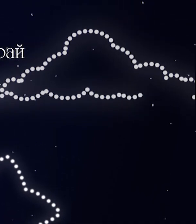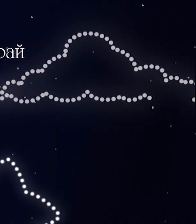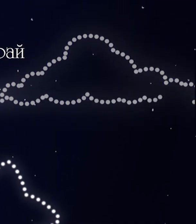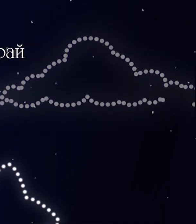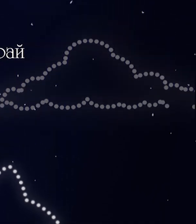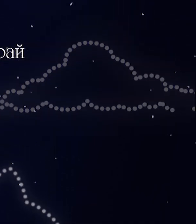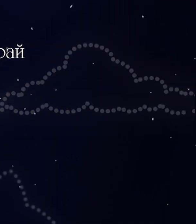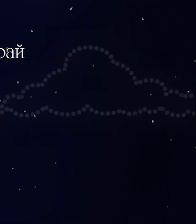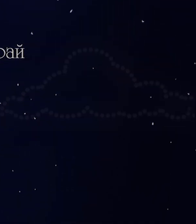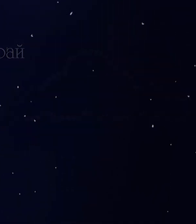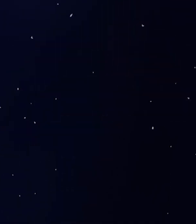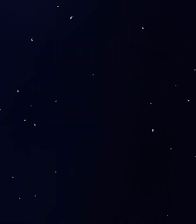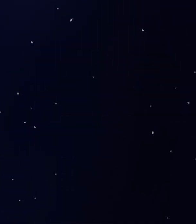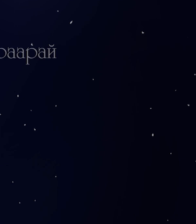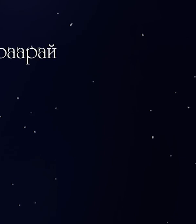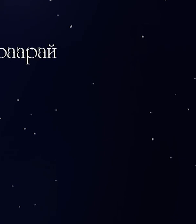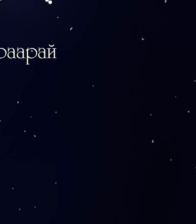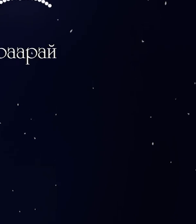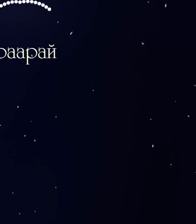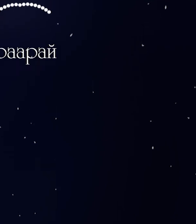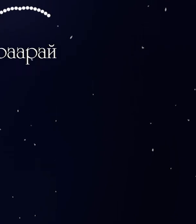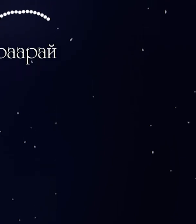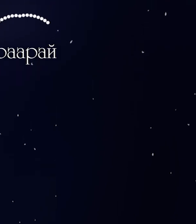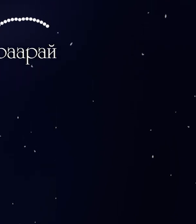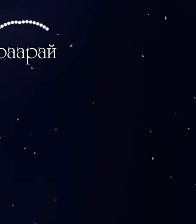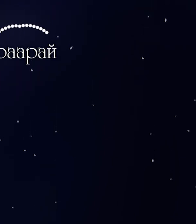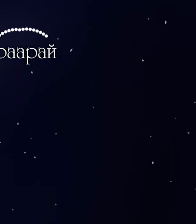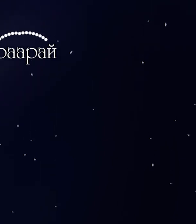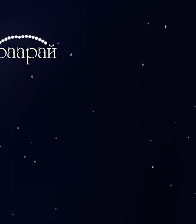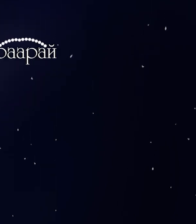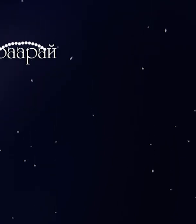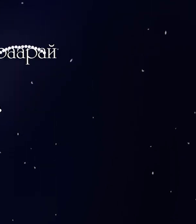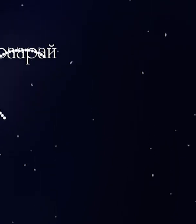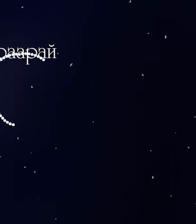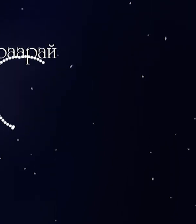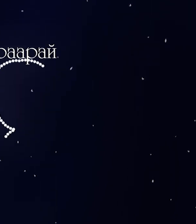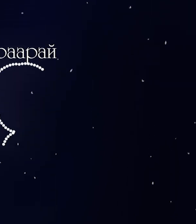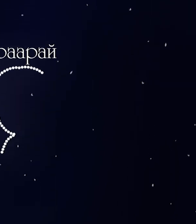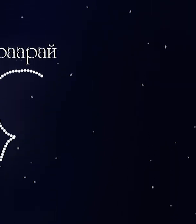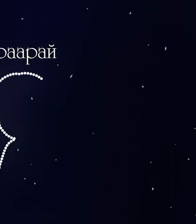аялаарай. Эртний сайхан уламжлаа